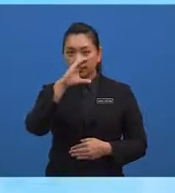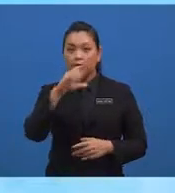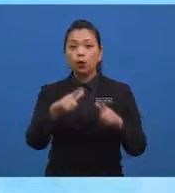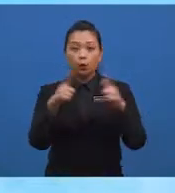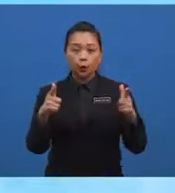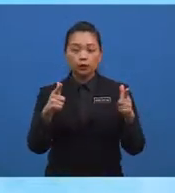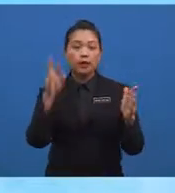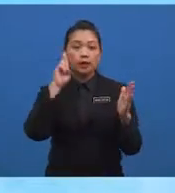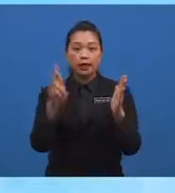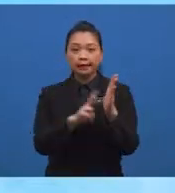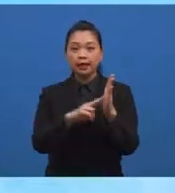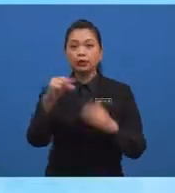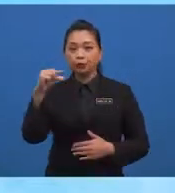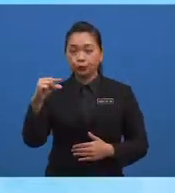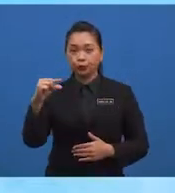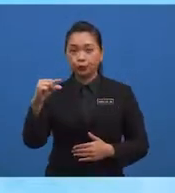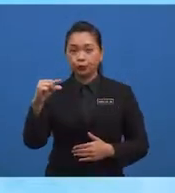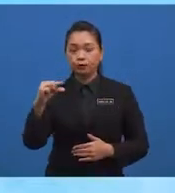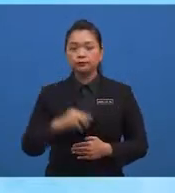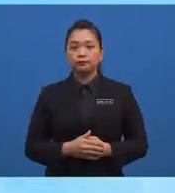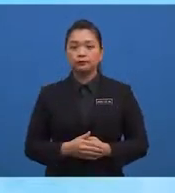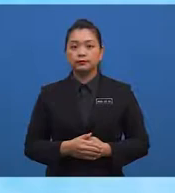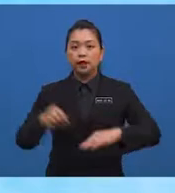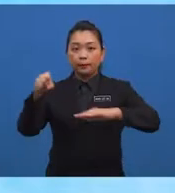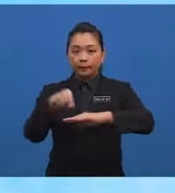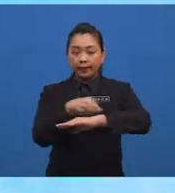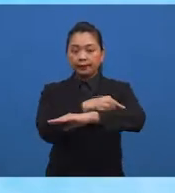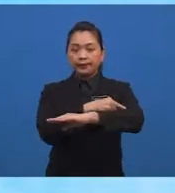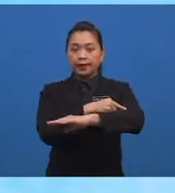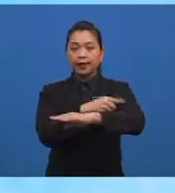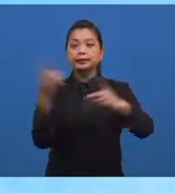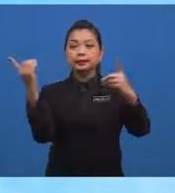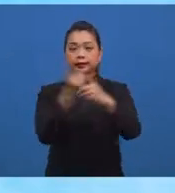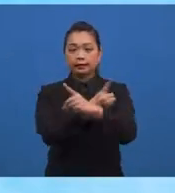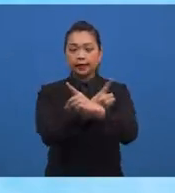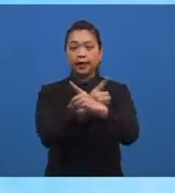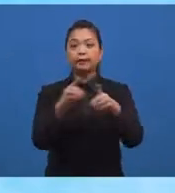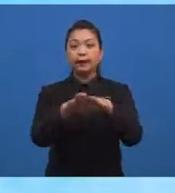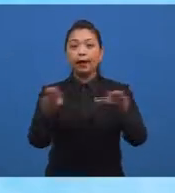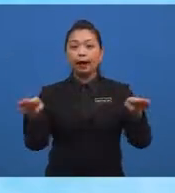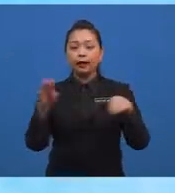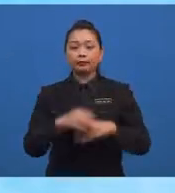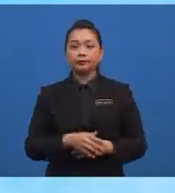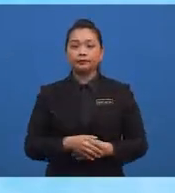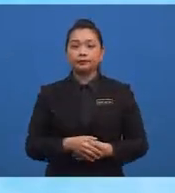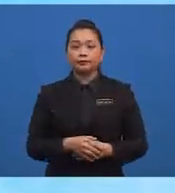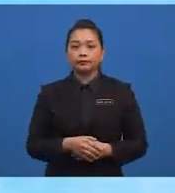G. Rumus luas ialah panjang darab lebar.